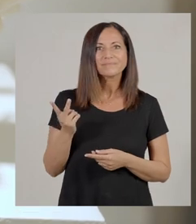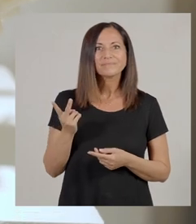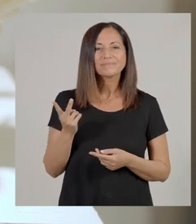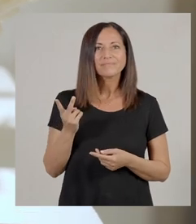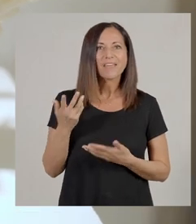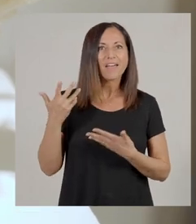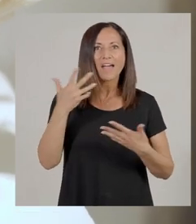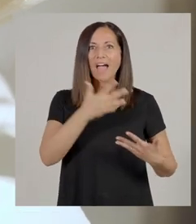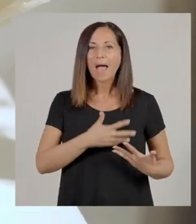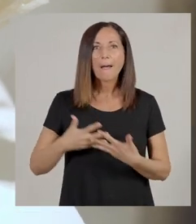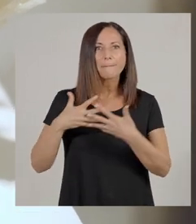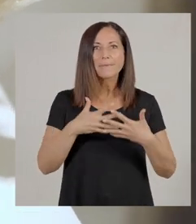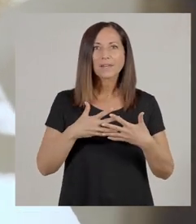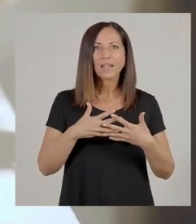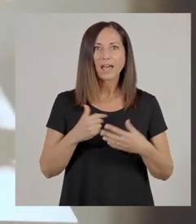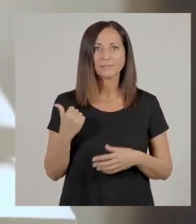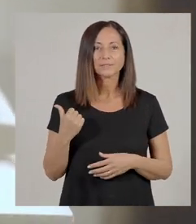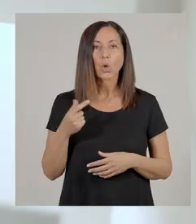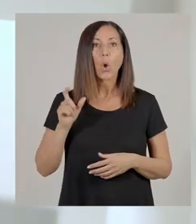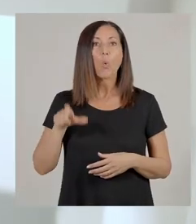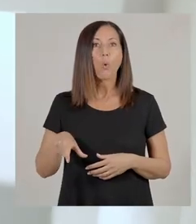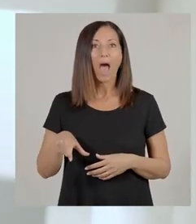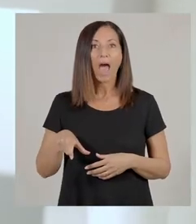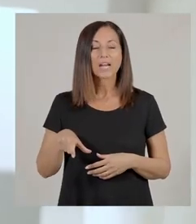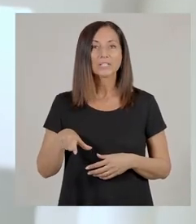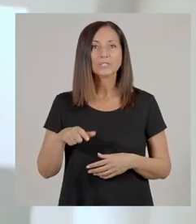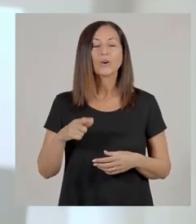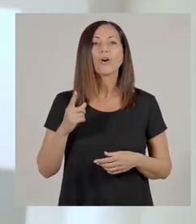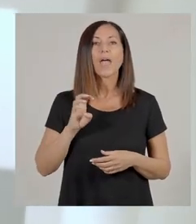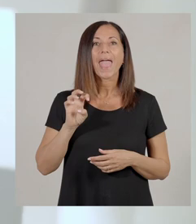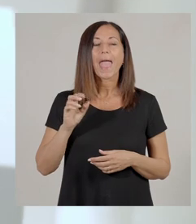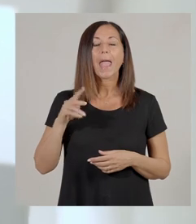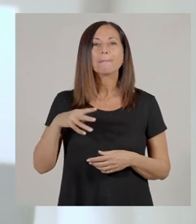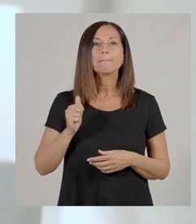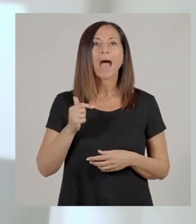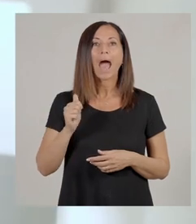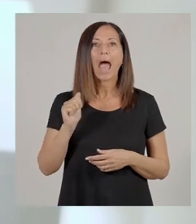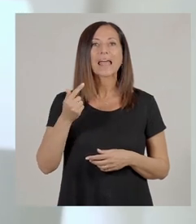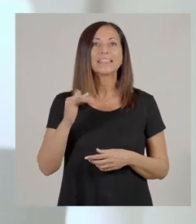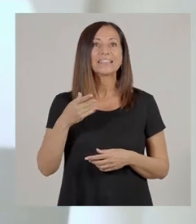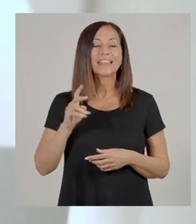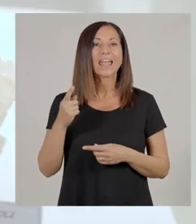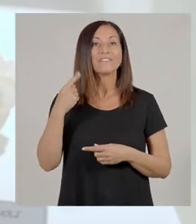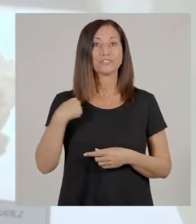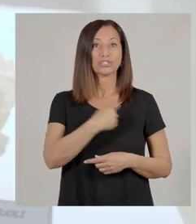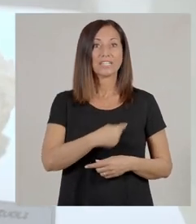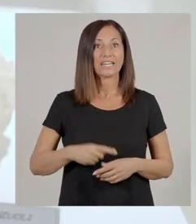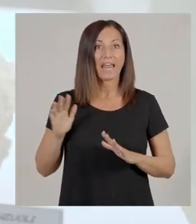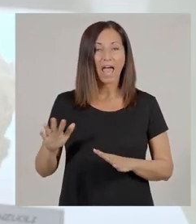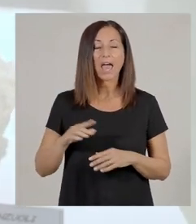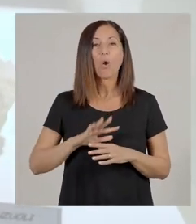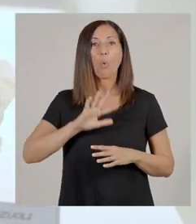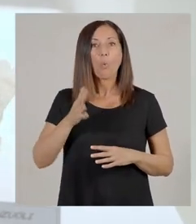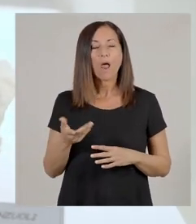questo dagli Stati Uniti d'America. Questo è un quarzo su ematite che viene dalla Cina, questo